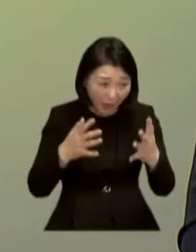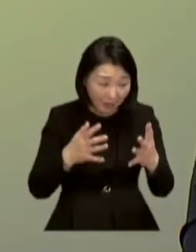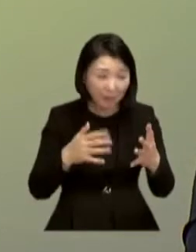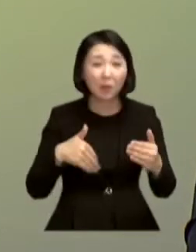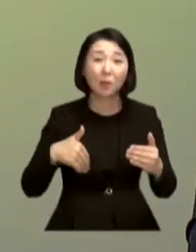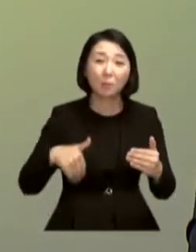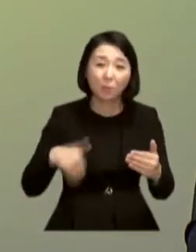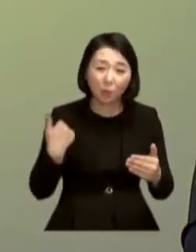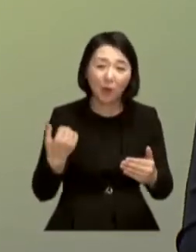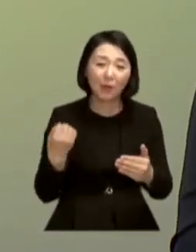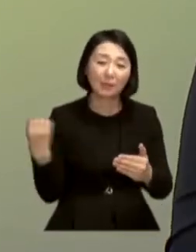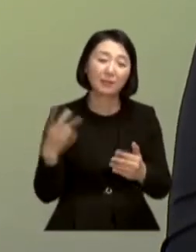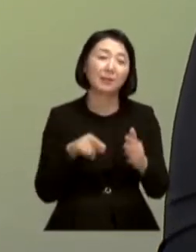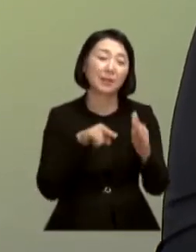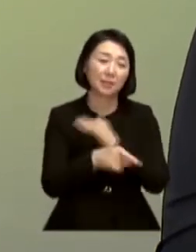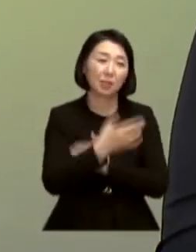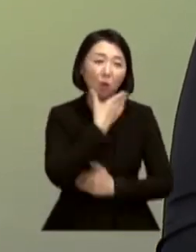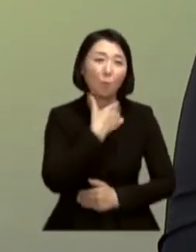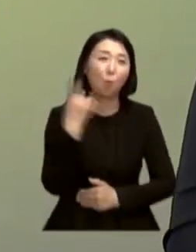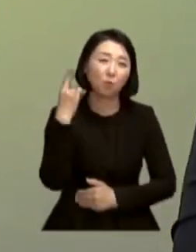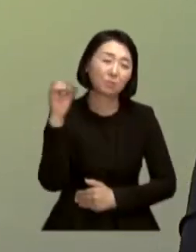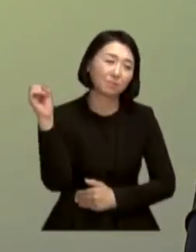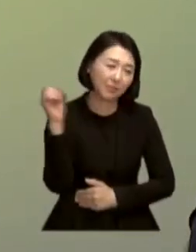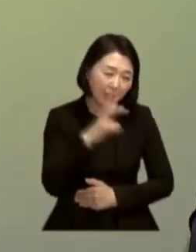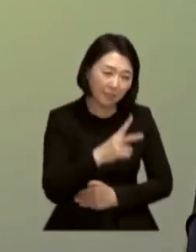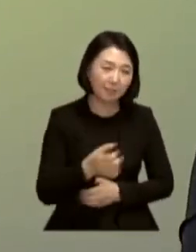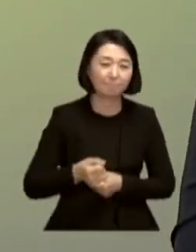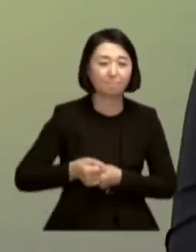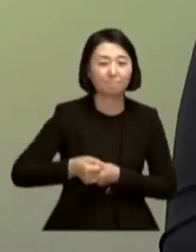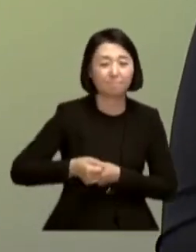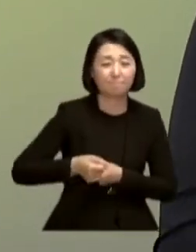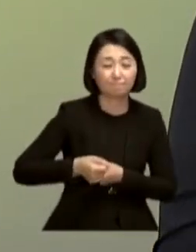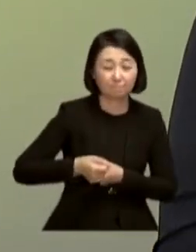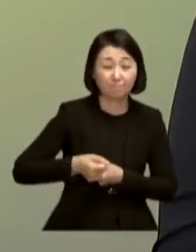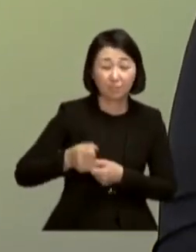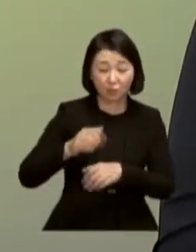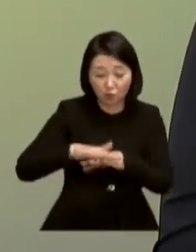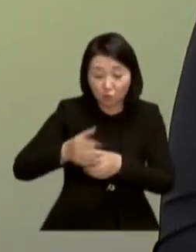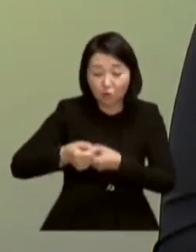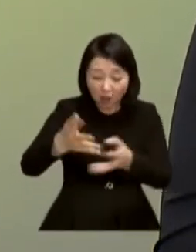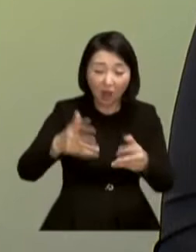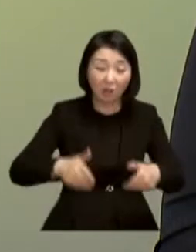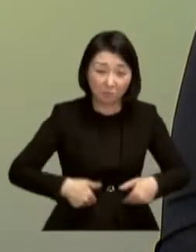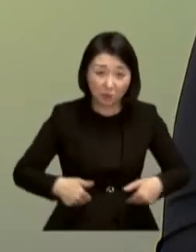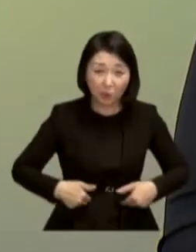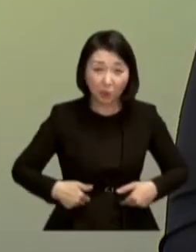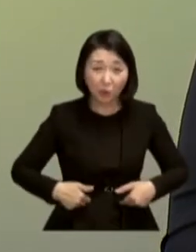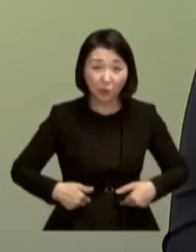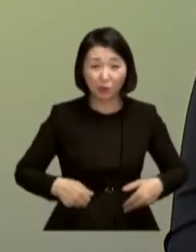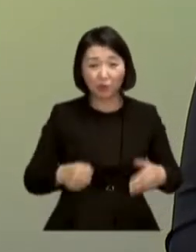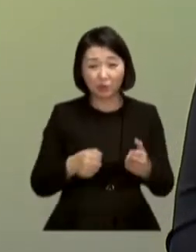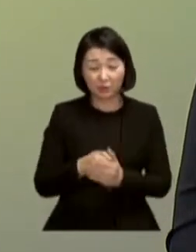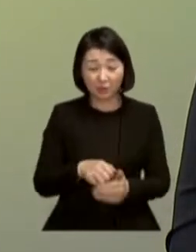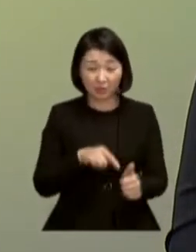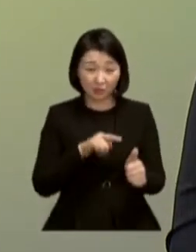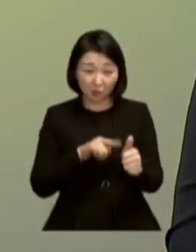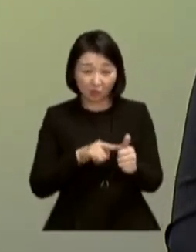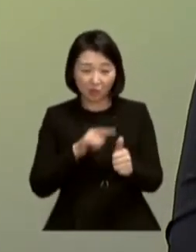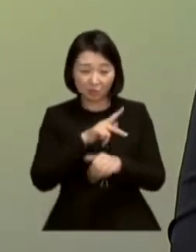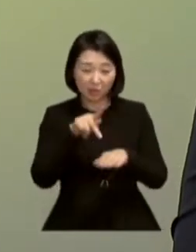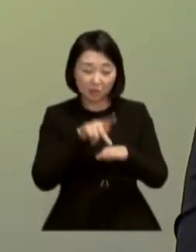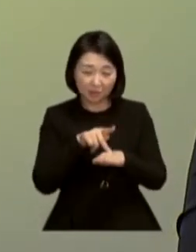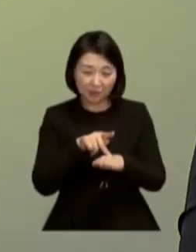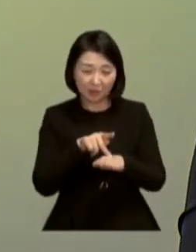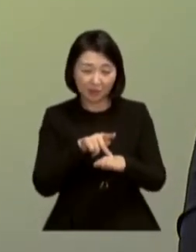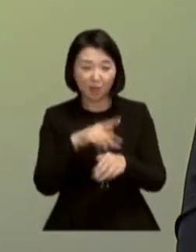다시 내려서 그들에게 복음의 그물을 다시 내리고 내가 너를 이 필리핀 땅에 그래도 부르고